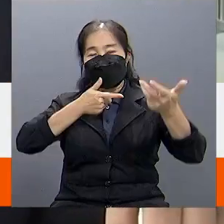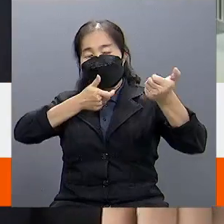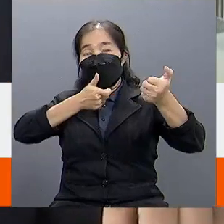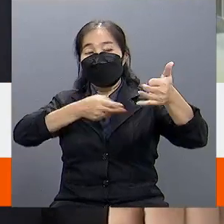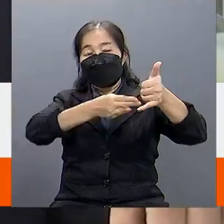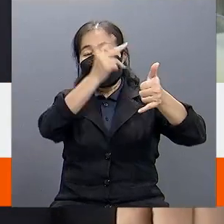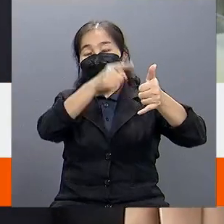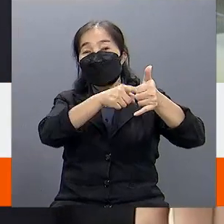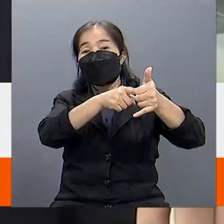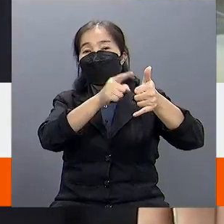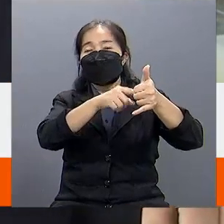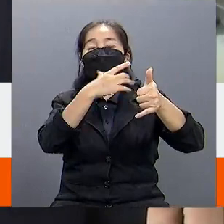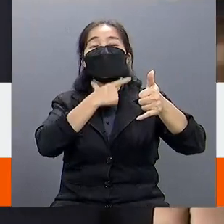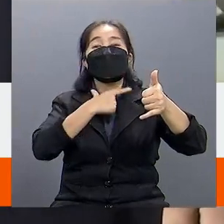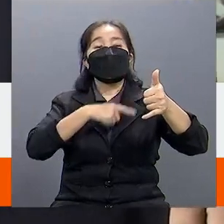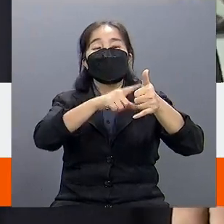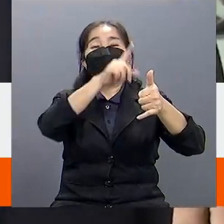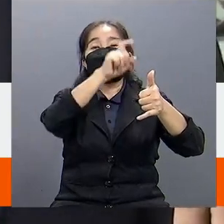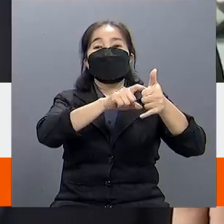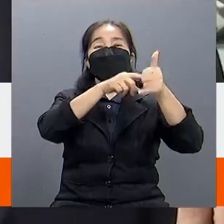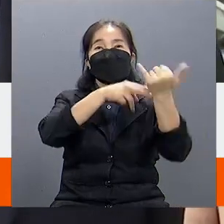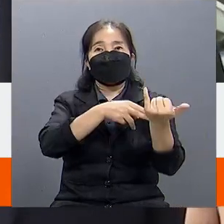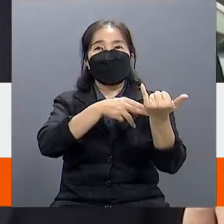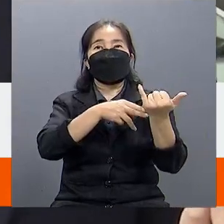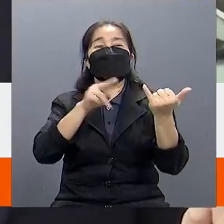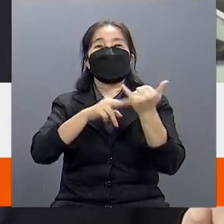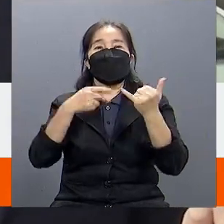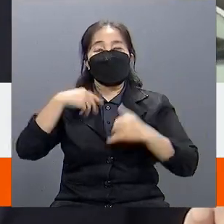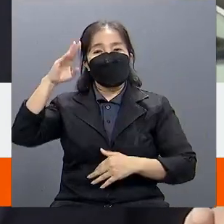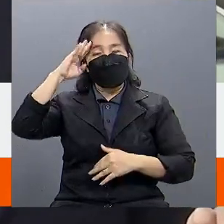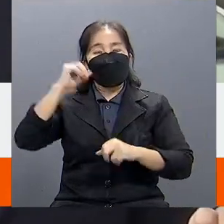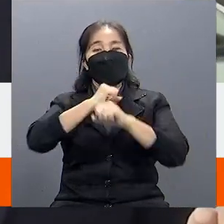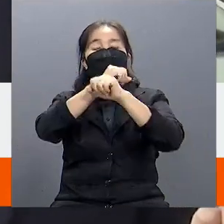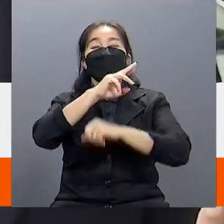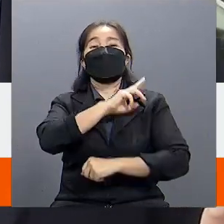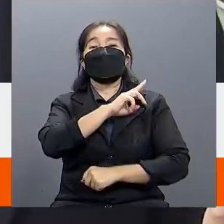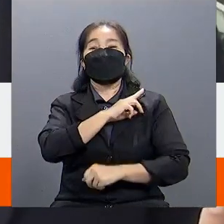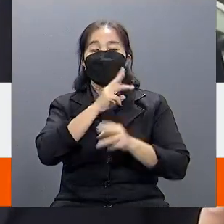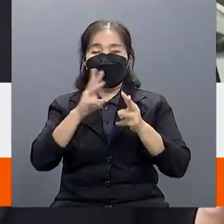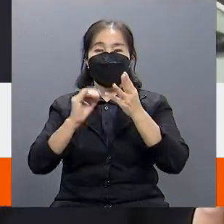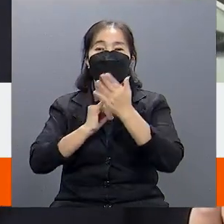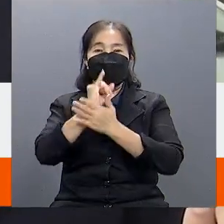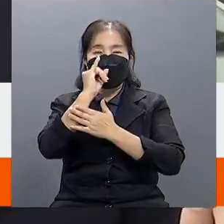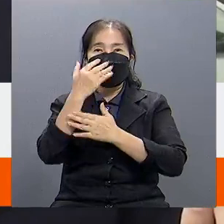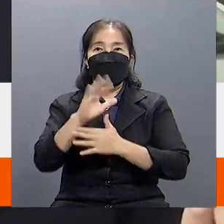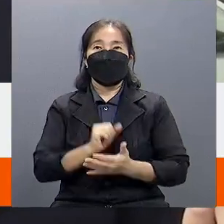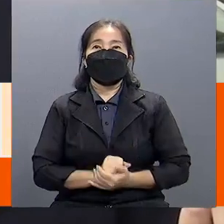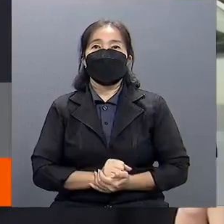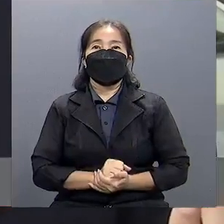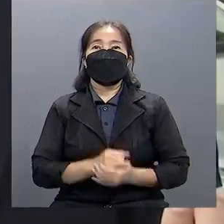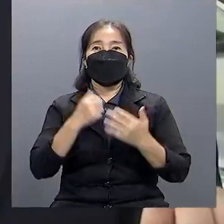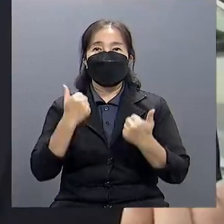ภูมิป่าแสถึงความตายเนี่ยเป็นการป้องกันตัวโดยชอบด้วยกฎหมายก็จึงไม่ต้องรับผิ